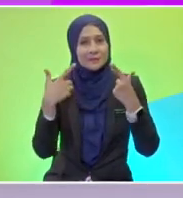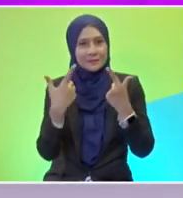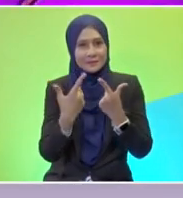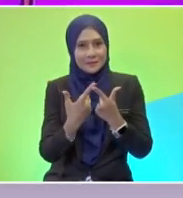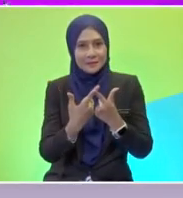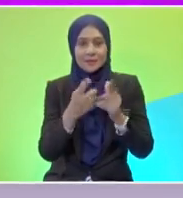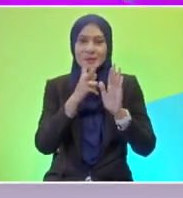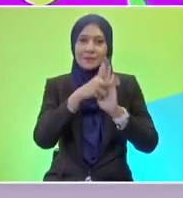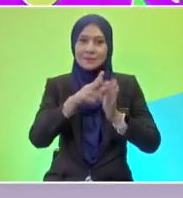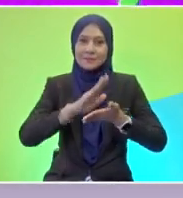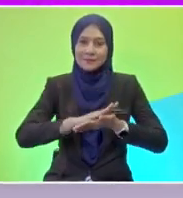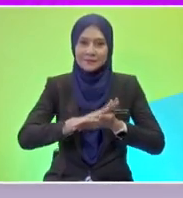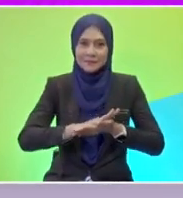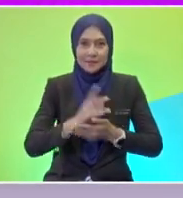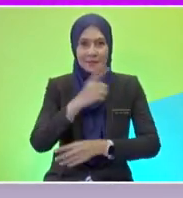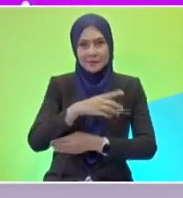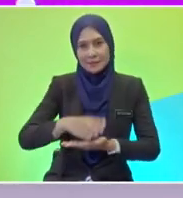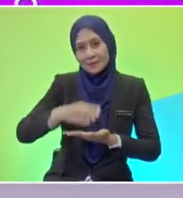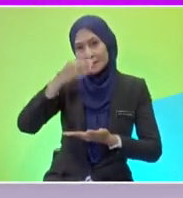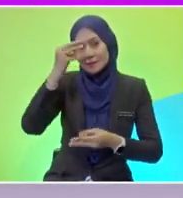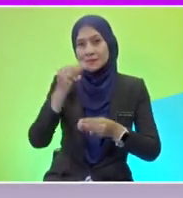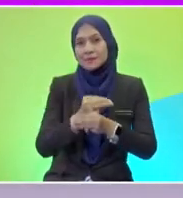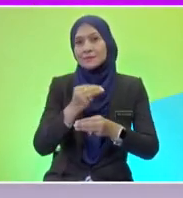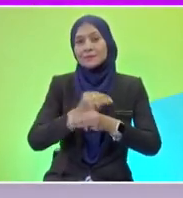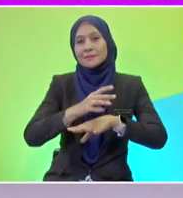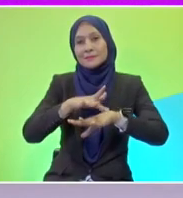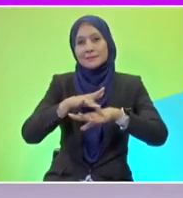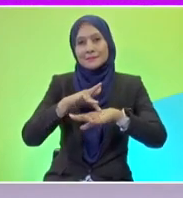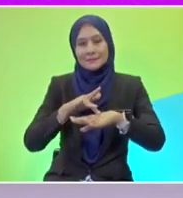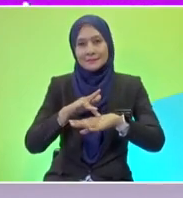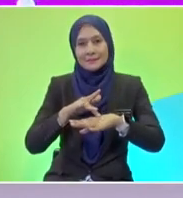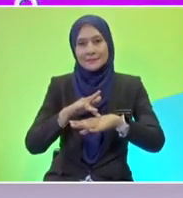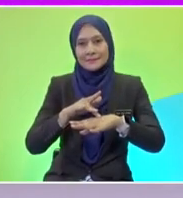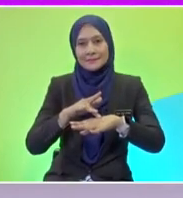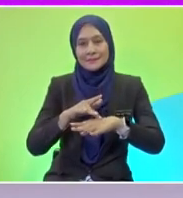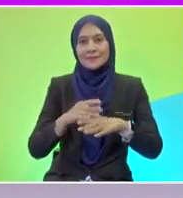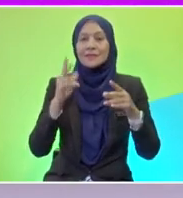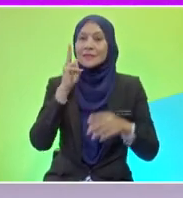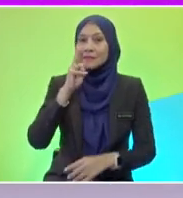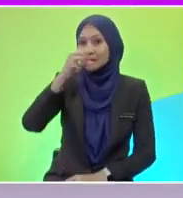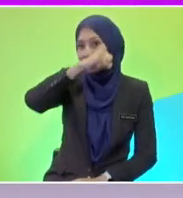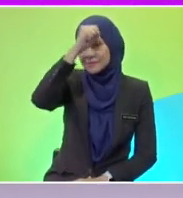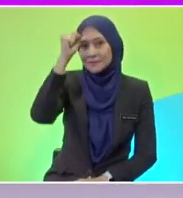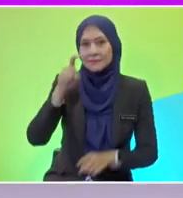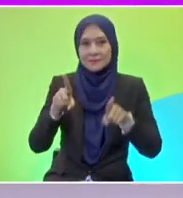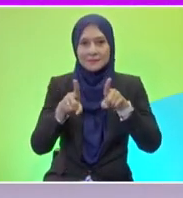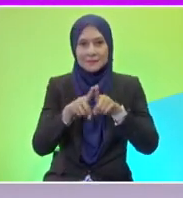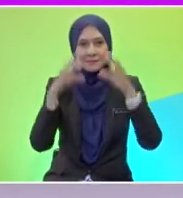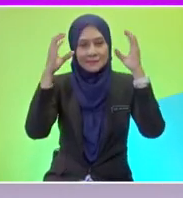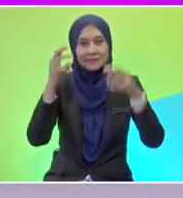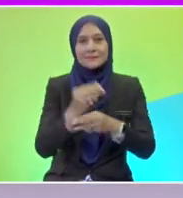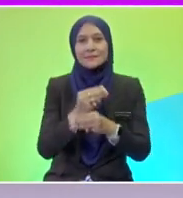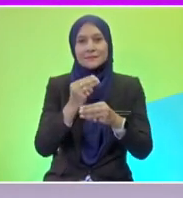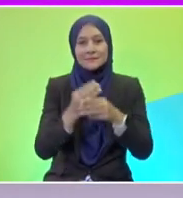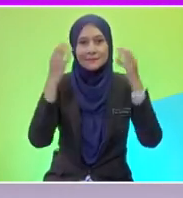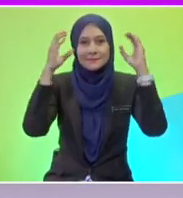hari ini kita belajar matematik awal. Ha, Kak Syafiqah sekarang ini bersama cikgu matematik kita iaitu Cikgu